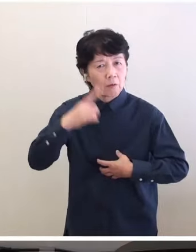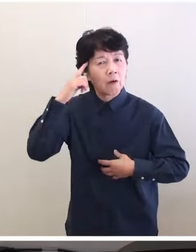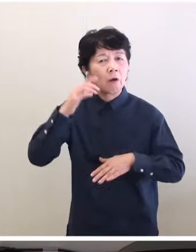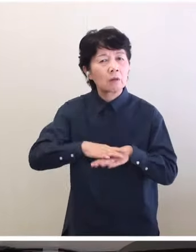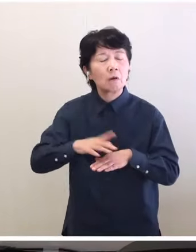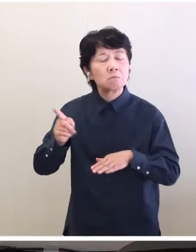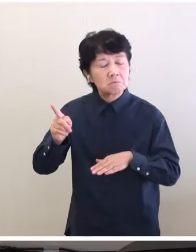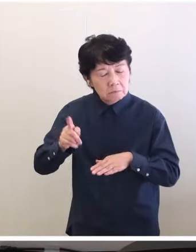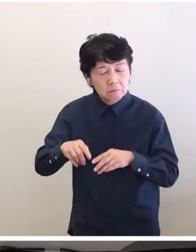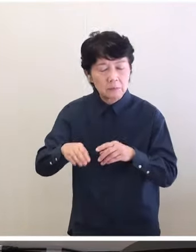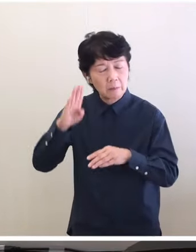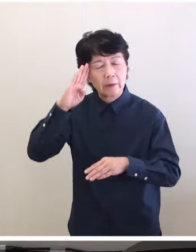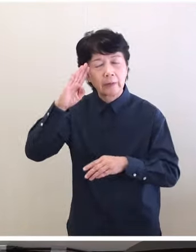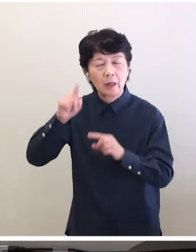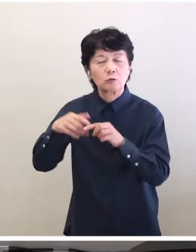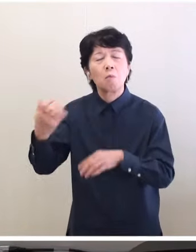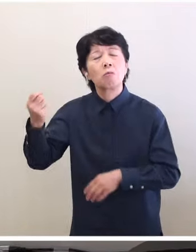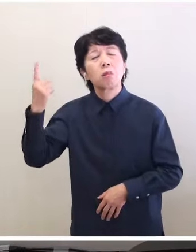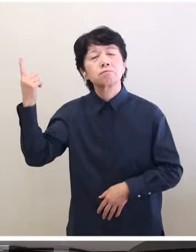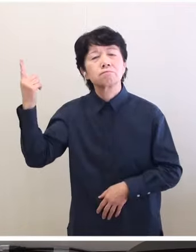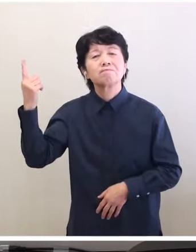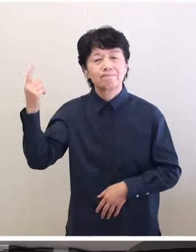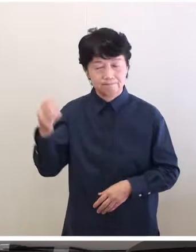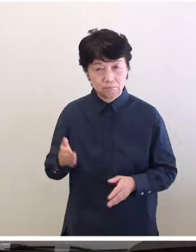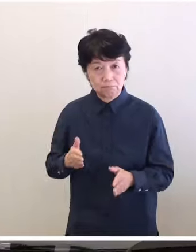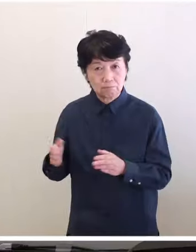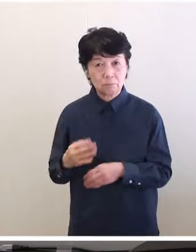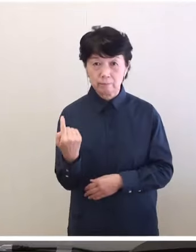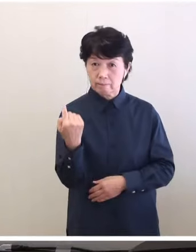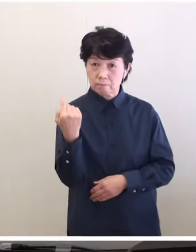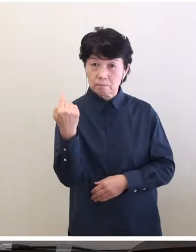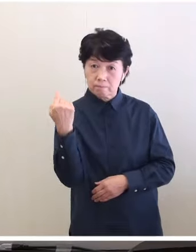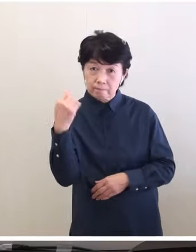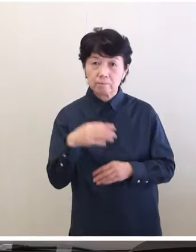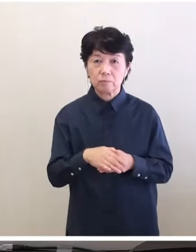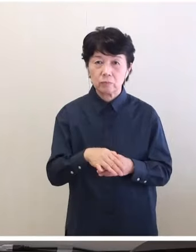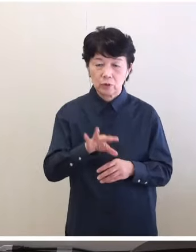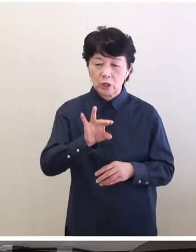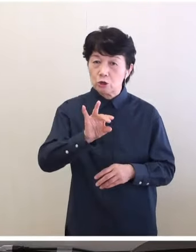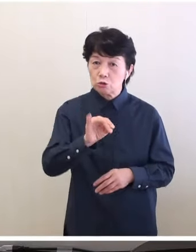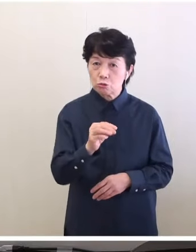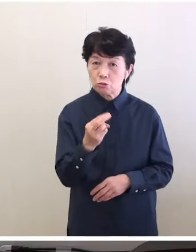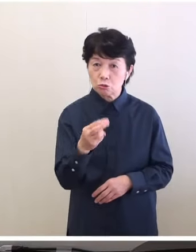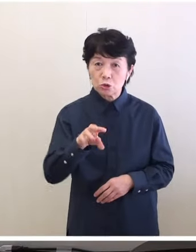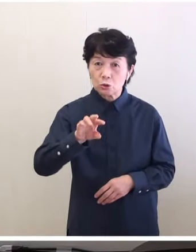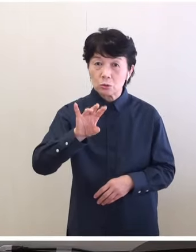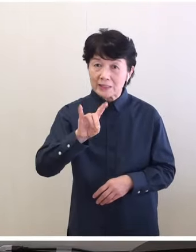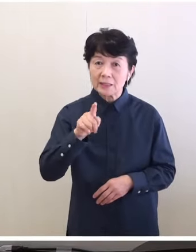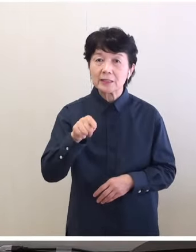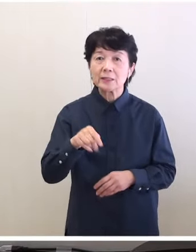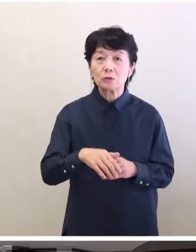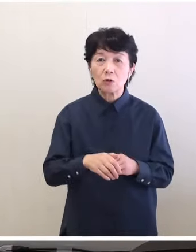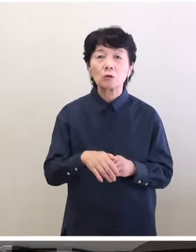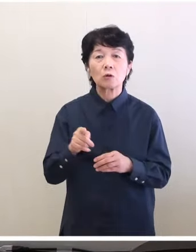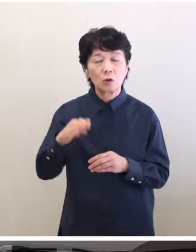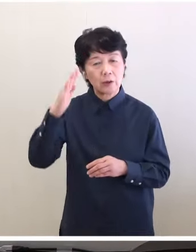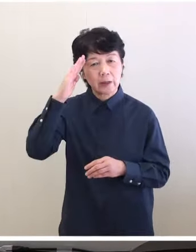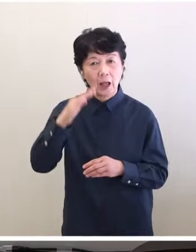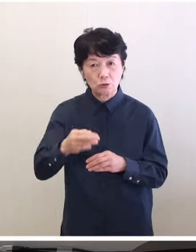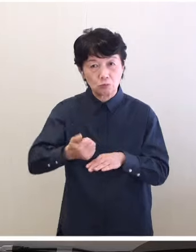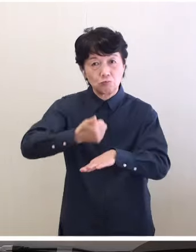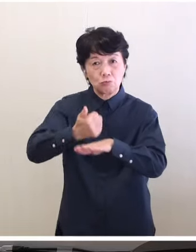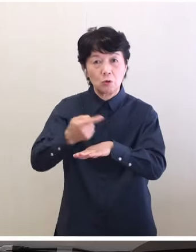察庁は持っているということだと思います。そして昨日、露木康浩警察庁長官